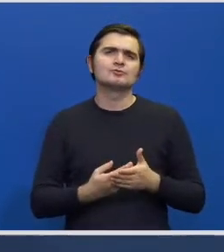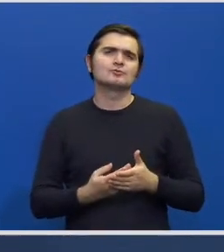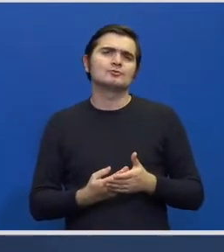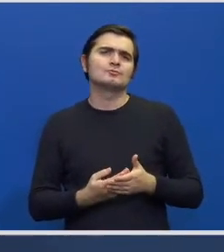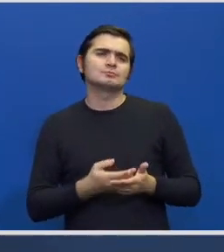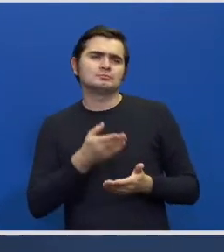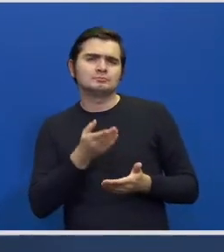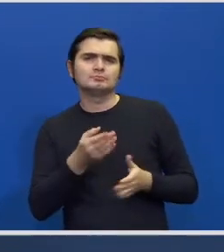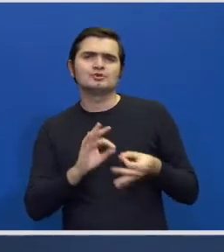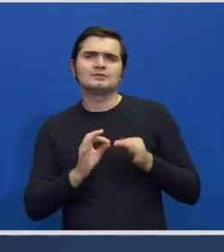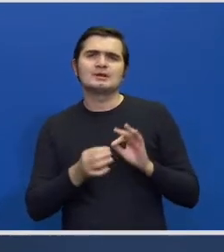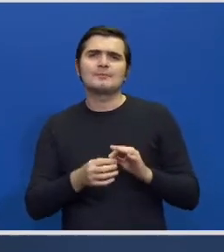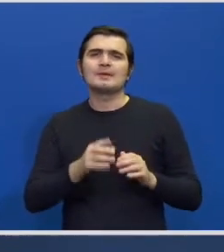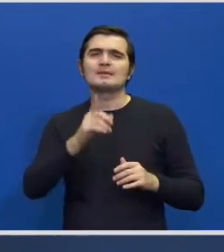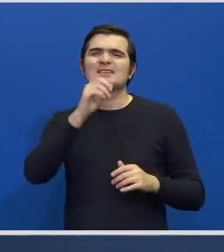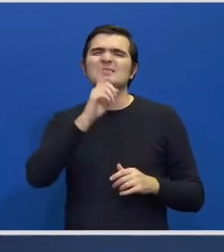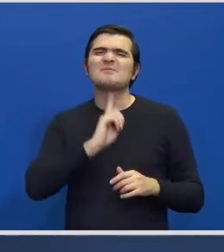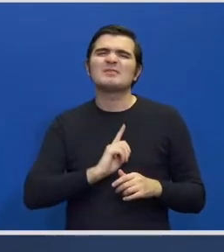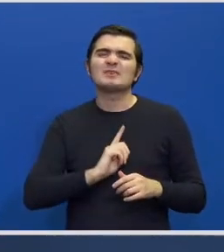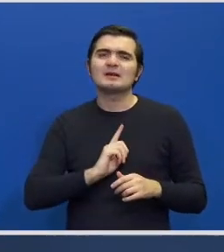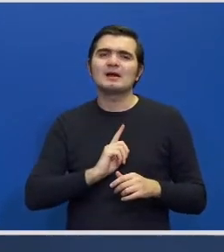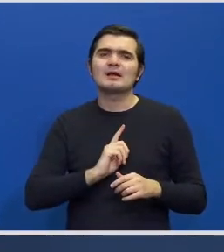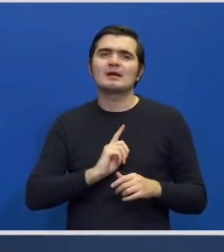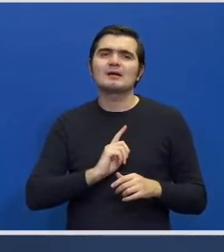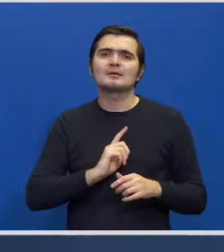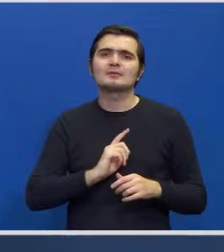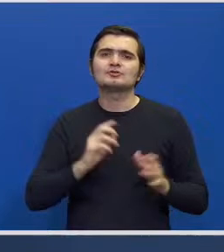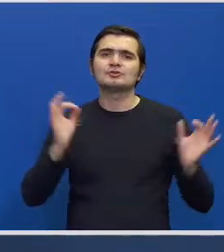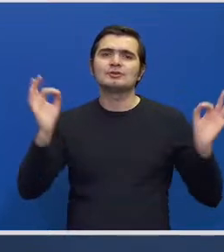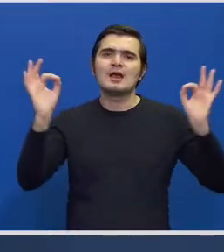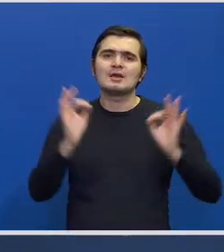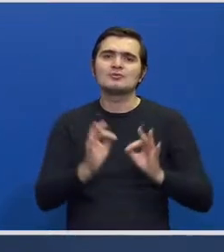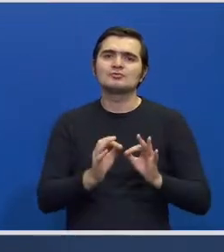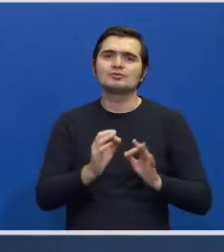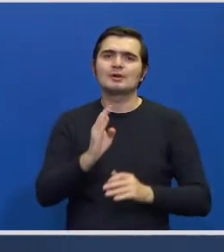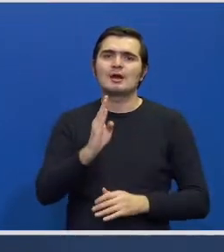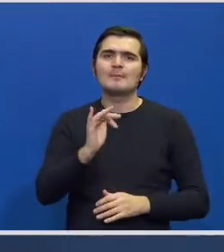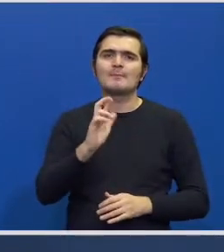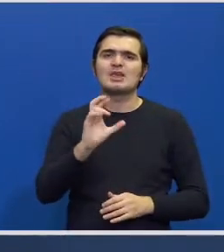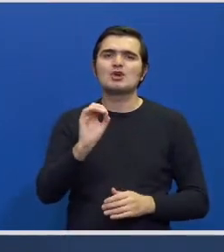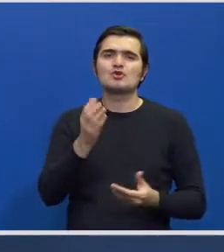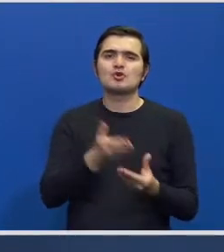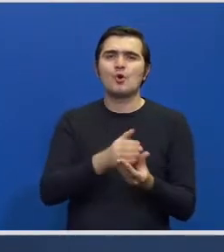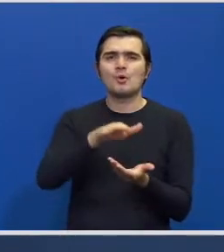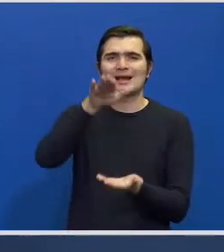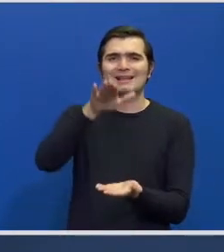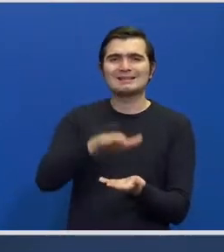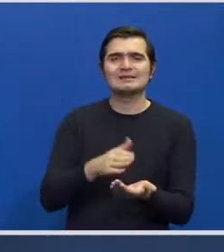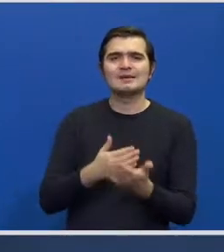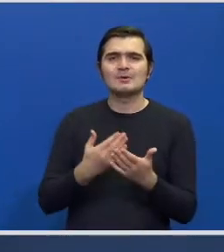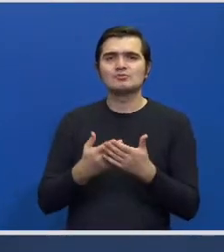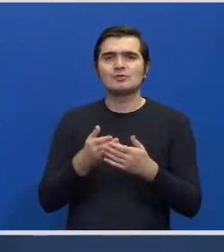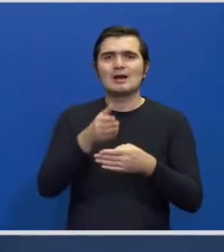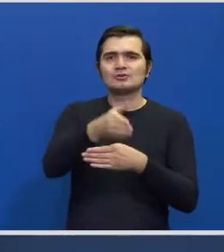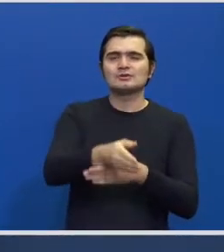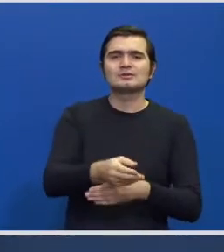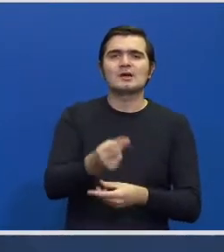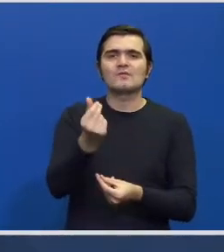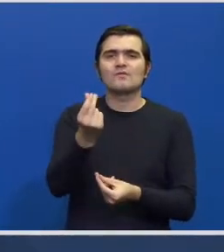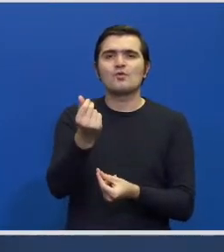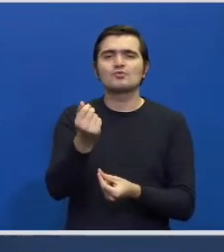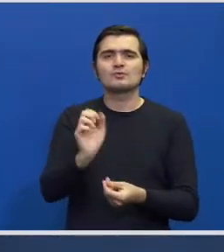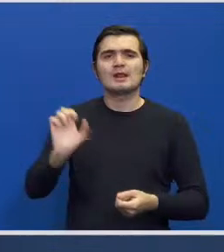din acest an, pentru ceea ce înseamnă simplificarea și debirocratizarea accesării